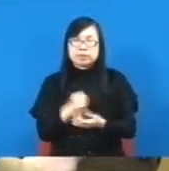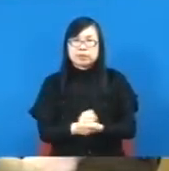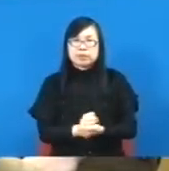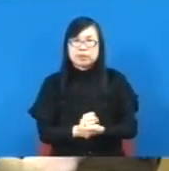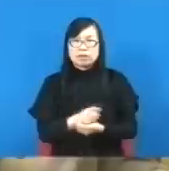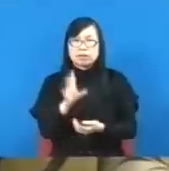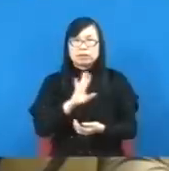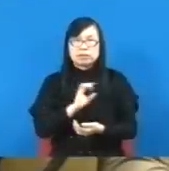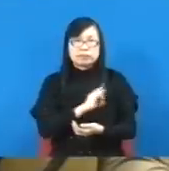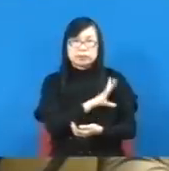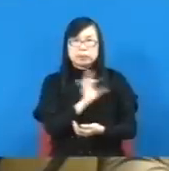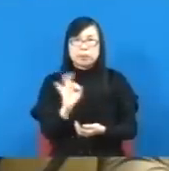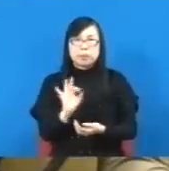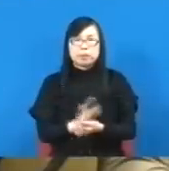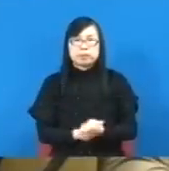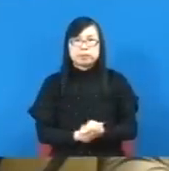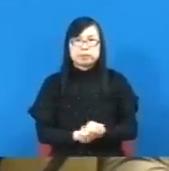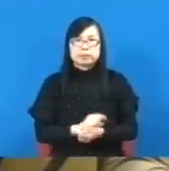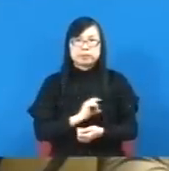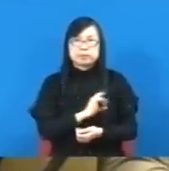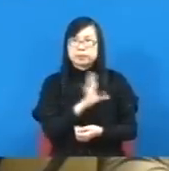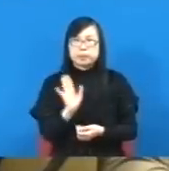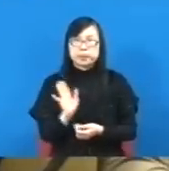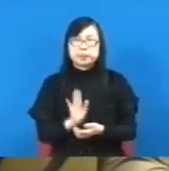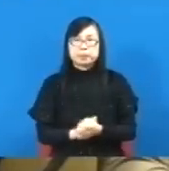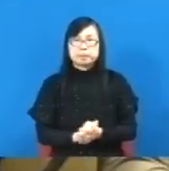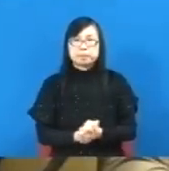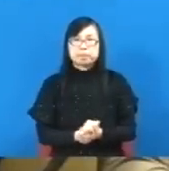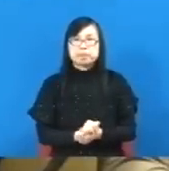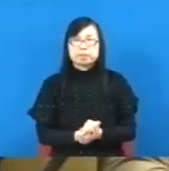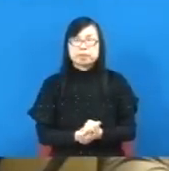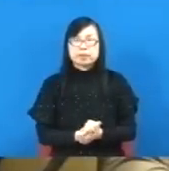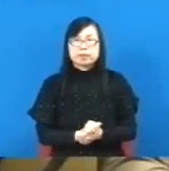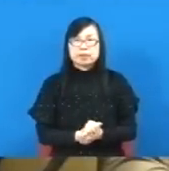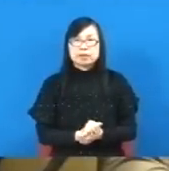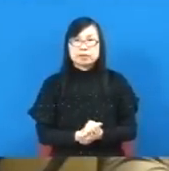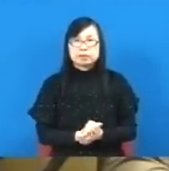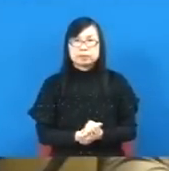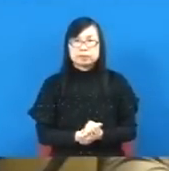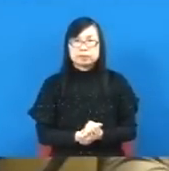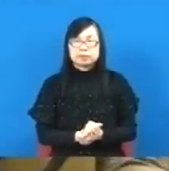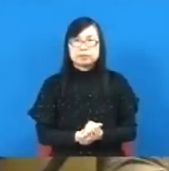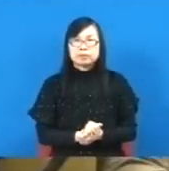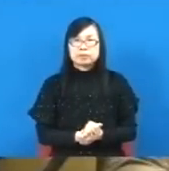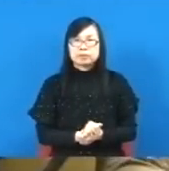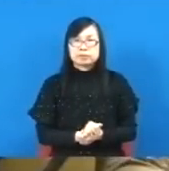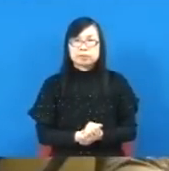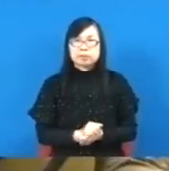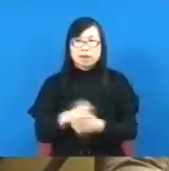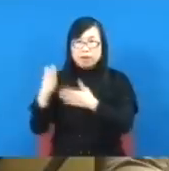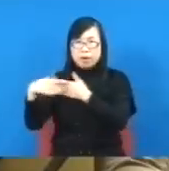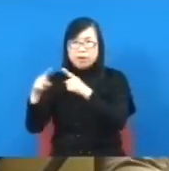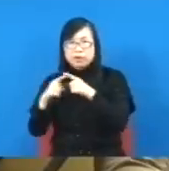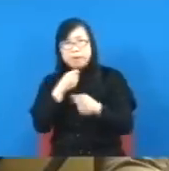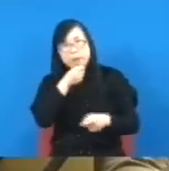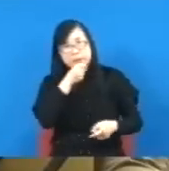唔自然咯， 好唔自然， 好做咗， 好唔做咗， 咁嘅即係外國人問佢嘅